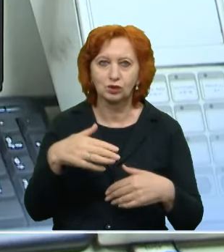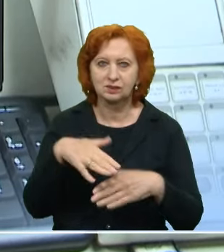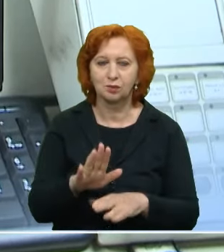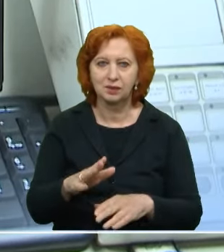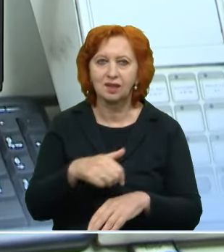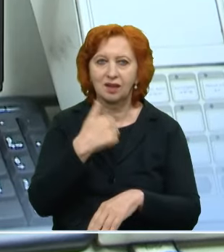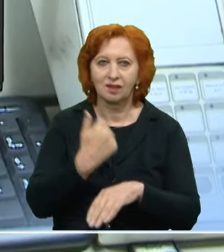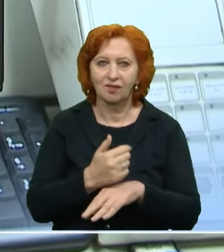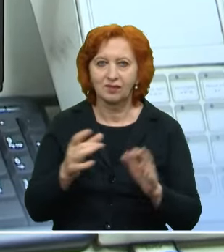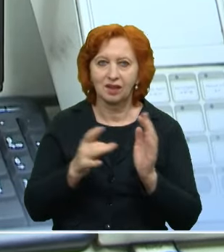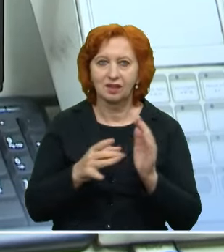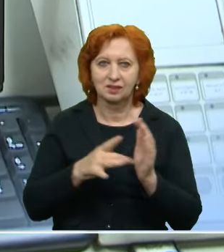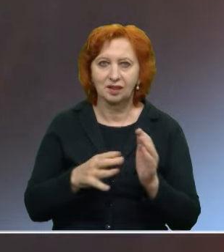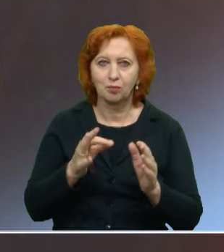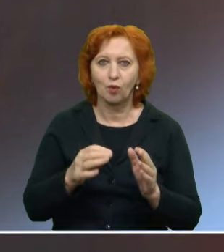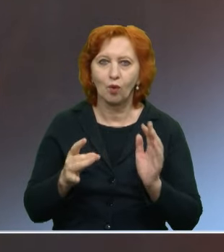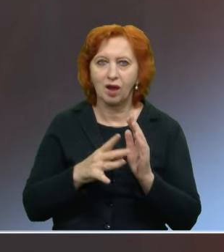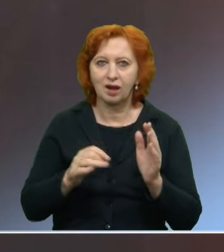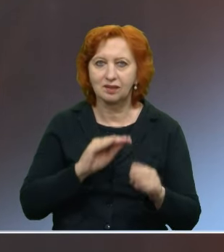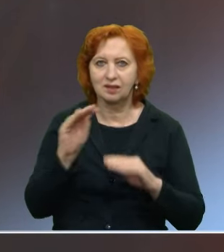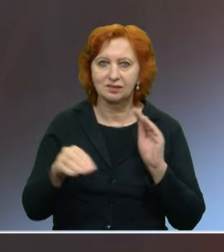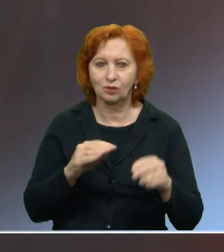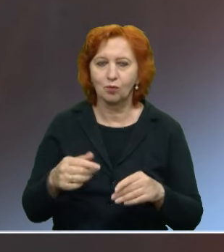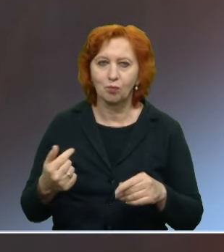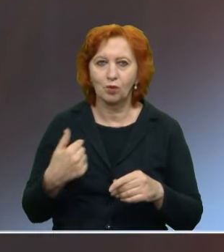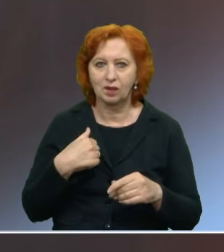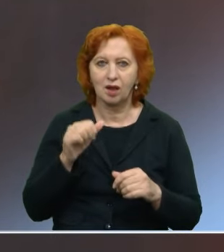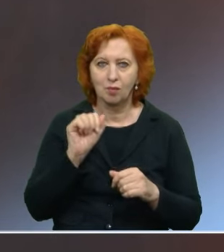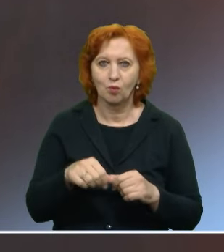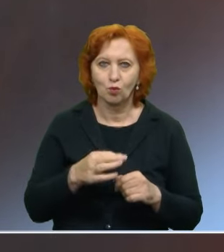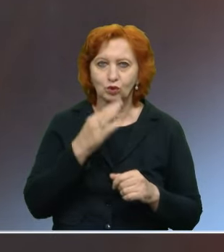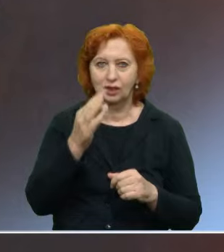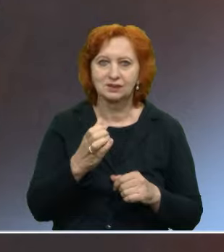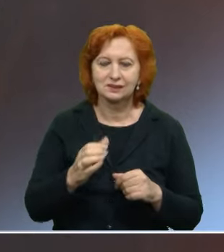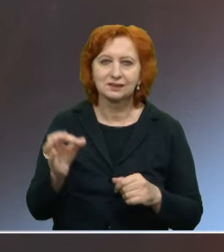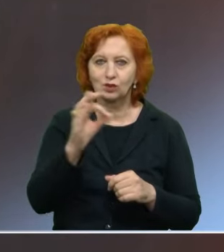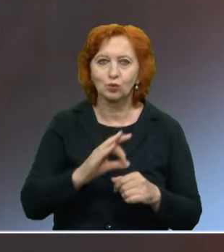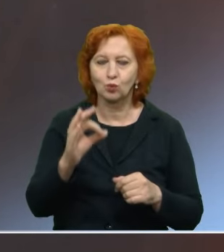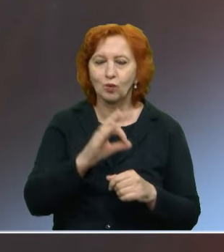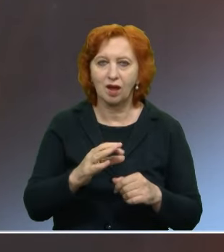главного энергетика по электрооборудованию. Я, можно сказать, с низов своими руками все чинил, и мне сейчас намного